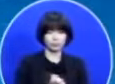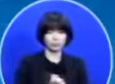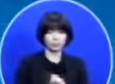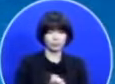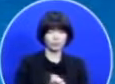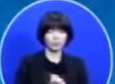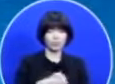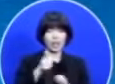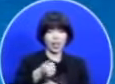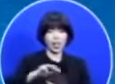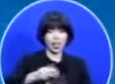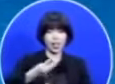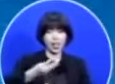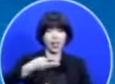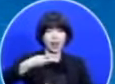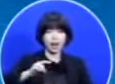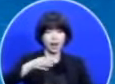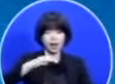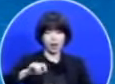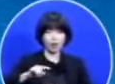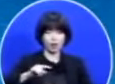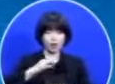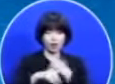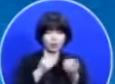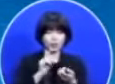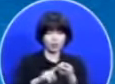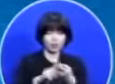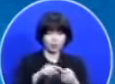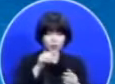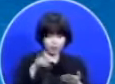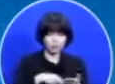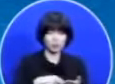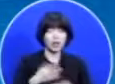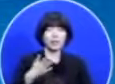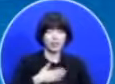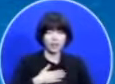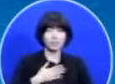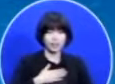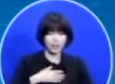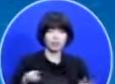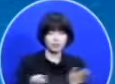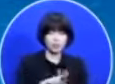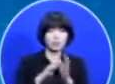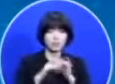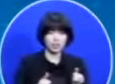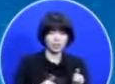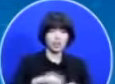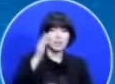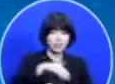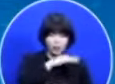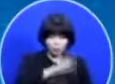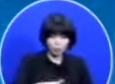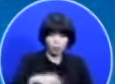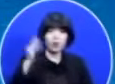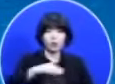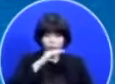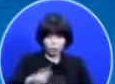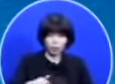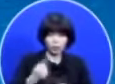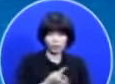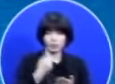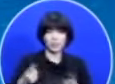텔러 성경의 표현대로 일자 면 나는 나를 믿는 자를 결코 결코 떠나지